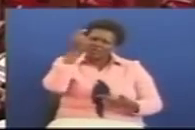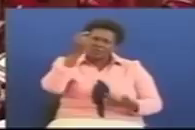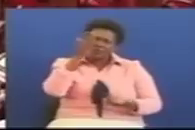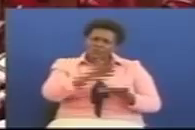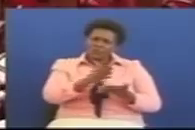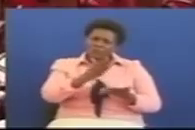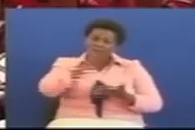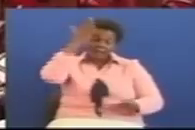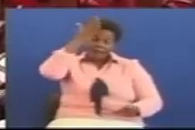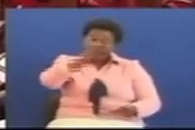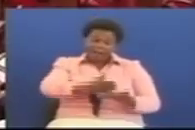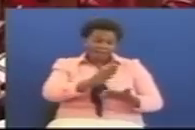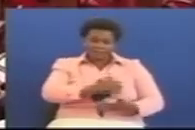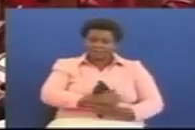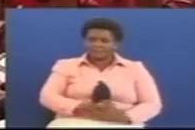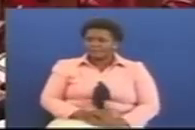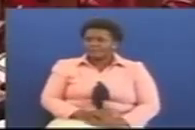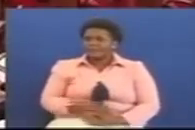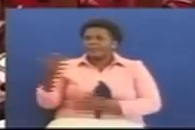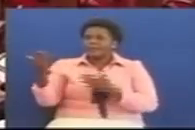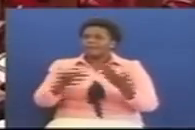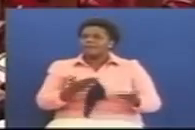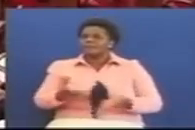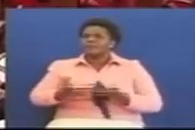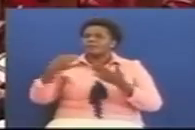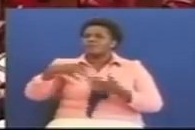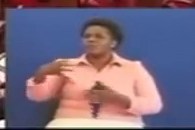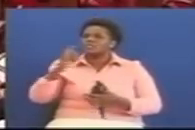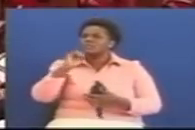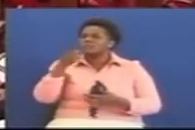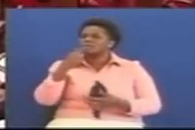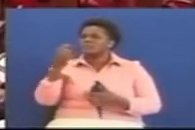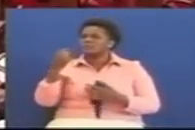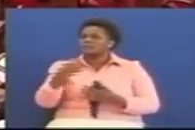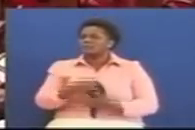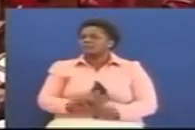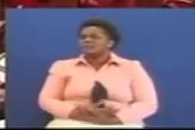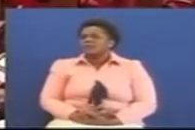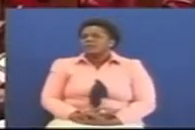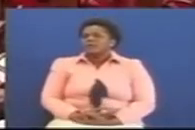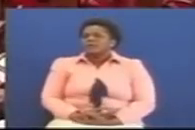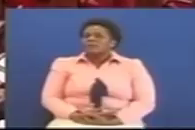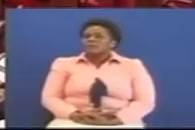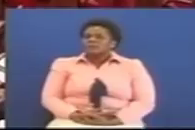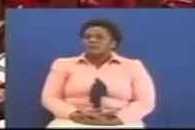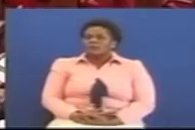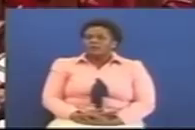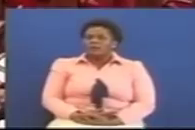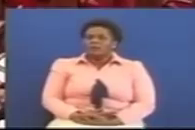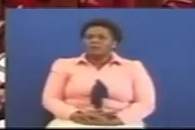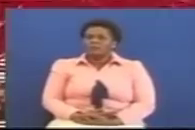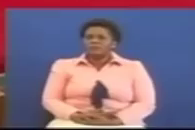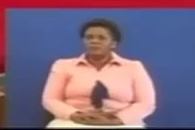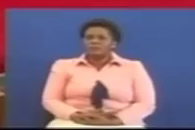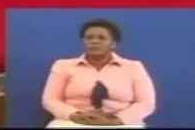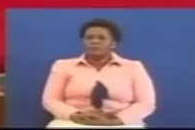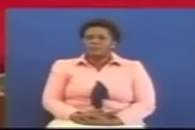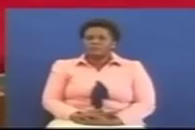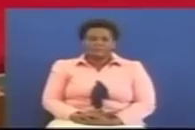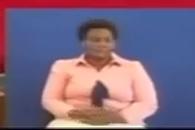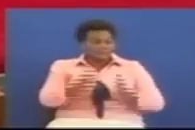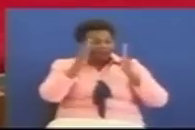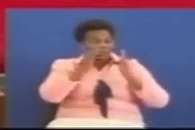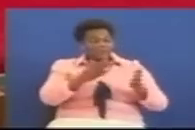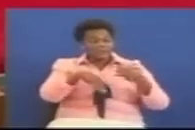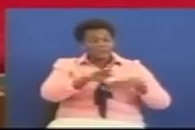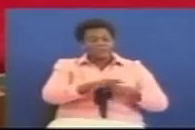Naibu Waziri Wizara ya Maji, Mheshimiwa Weso, kwa kifupi tu. Mheshimiwa Mwenyekiti, kwanza awali ya yote